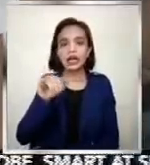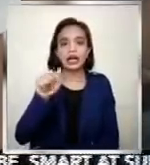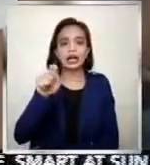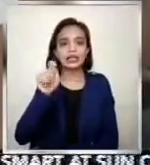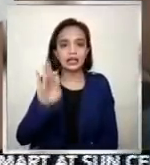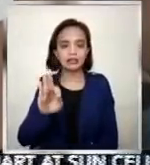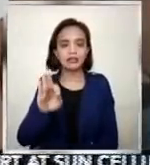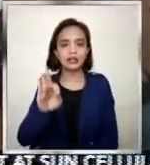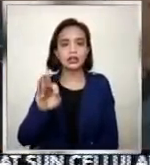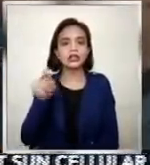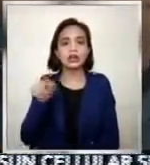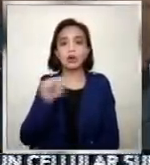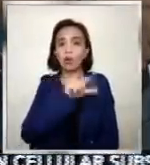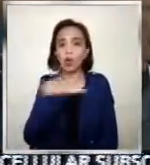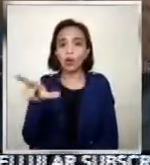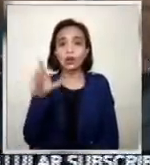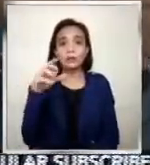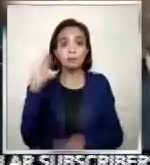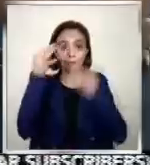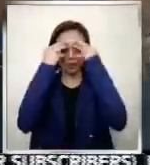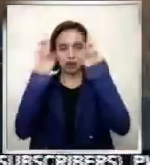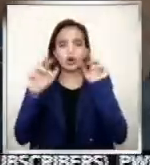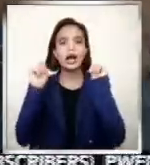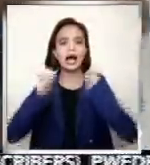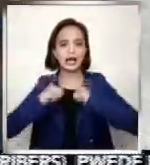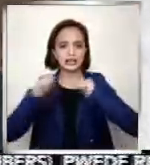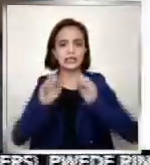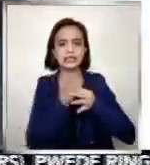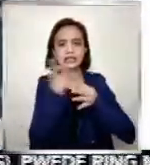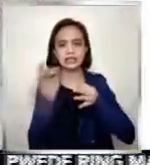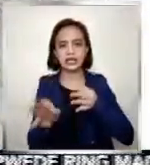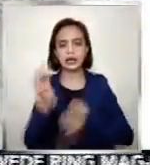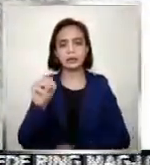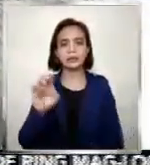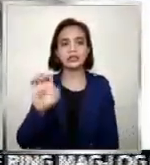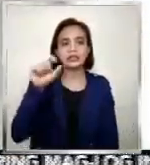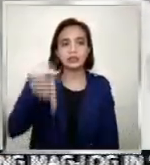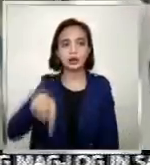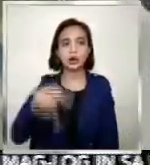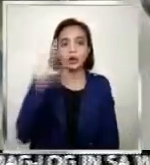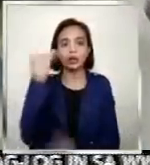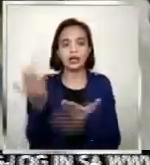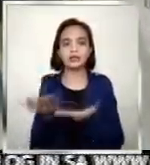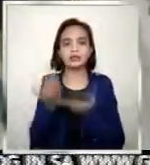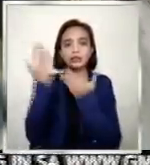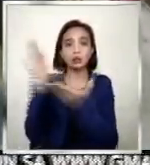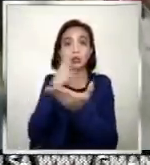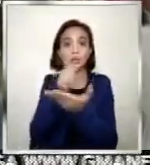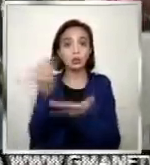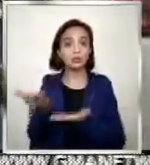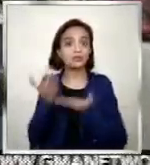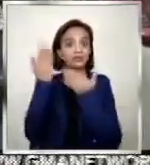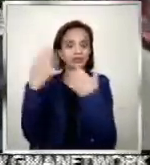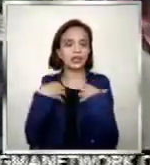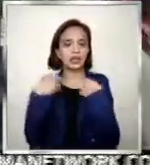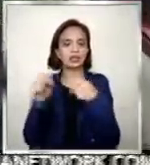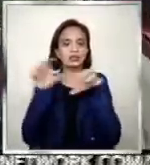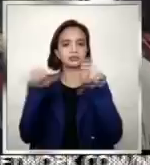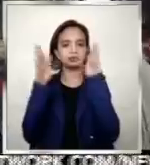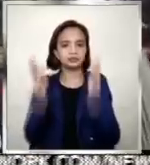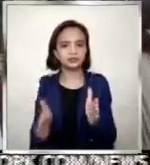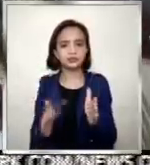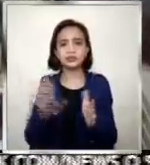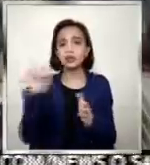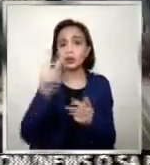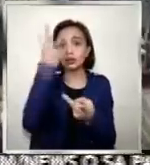ang lahat ng Metro Manila Mayor sa MECQ extension base sa rekomendasyon ng health experts. Layunin daw ng dagdag na panahon ng